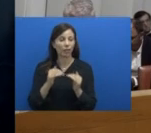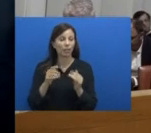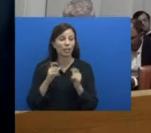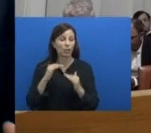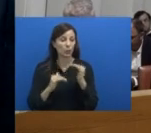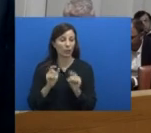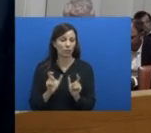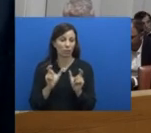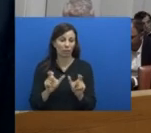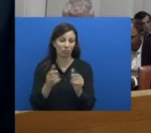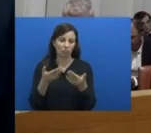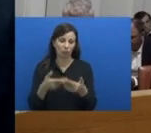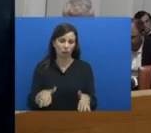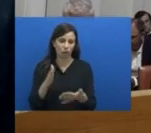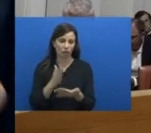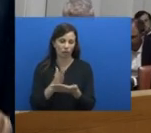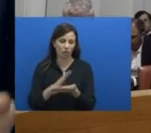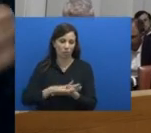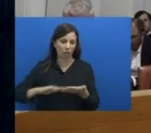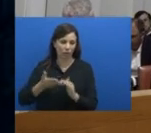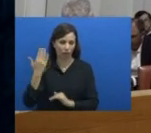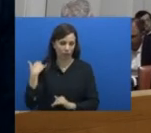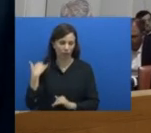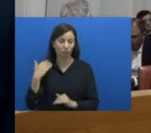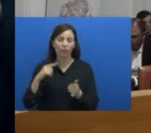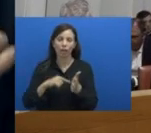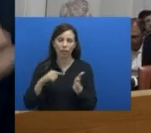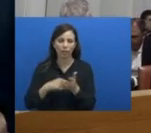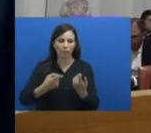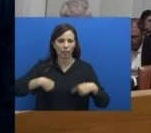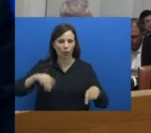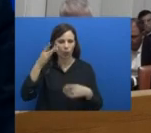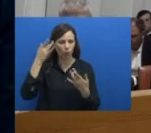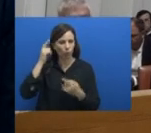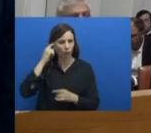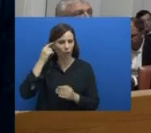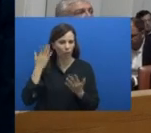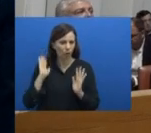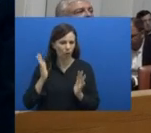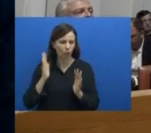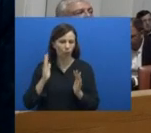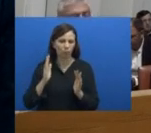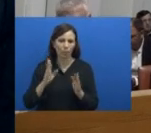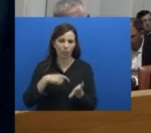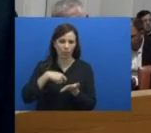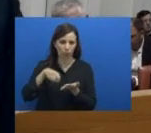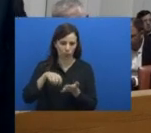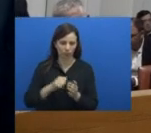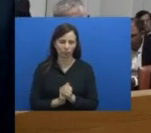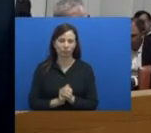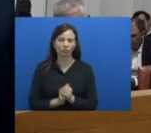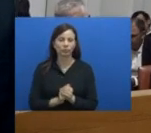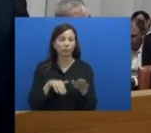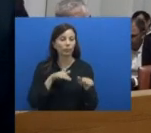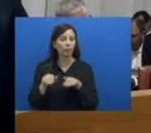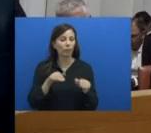القرار. يعني ليس هناك يعني أي خطوة عملية ناتجة سلبيا أو إيجابيا